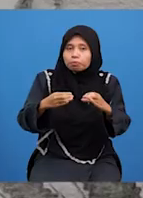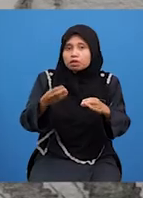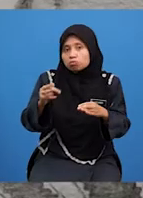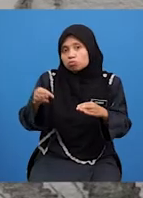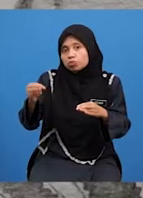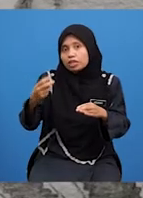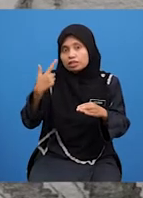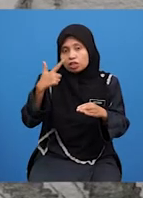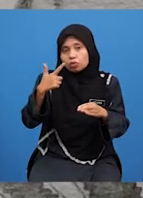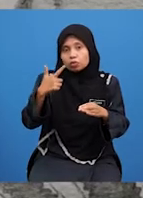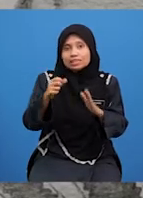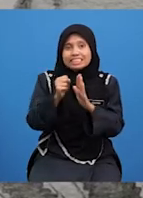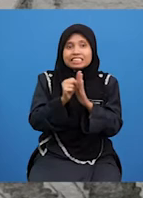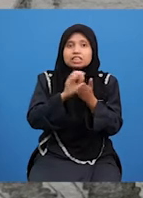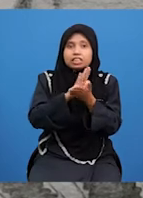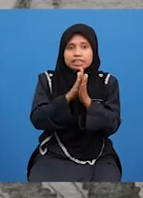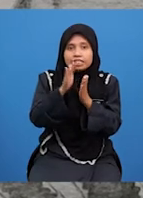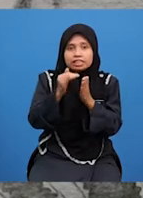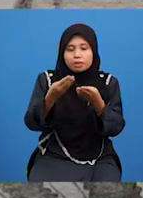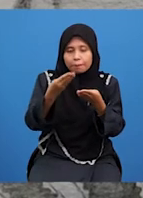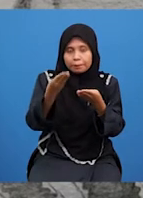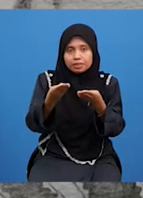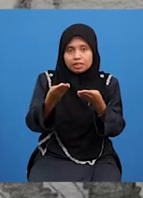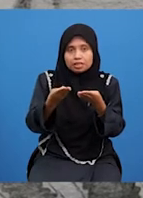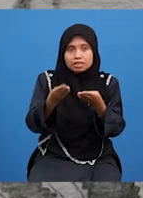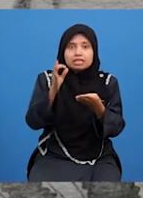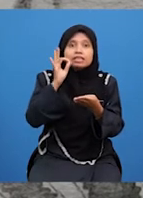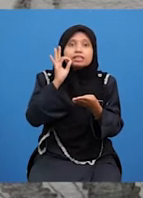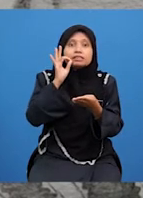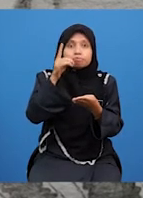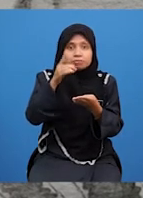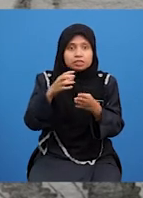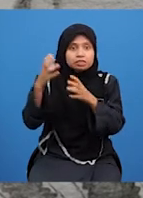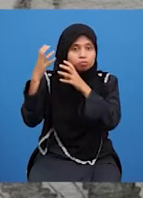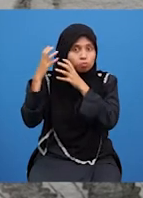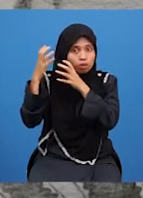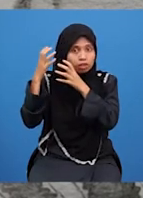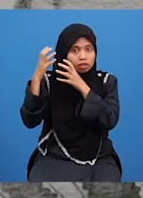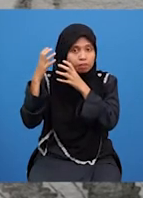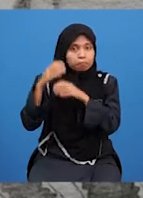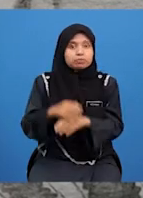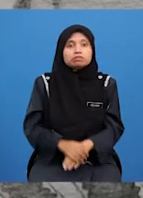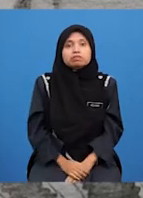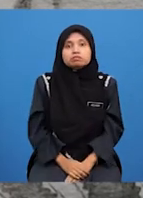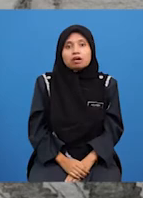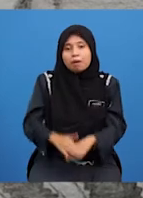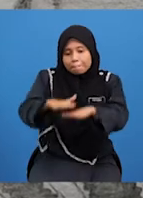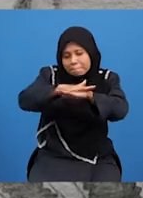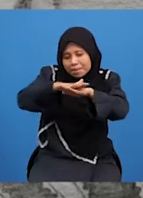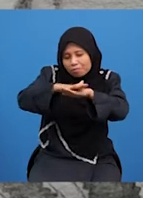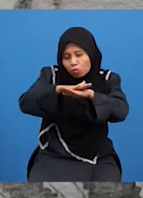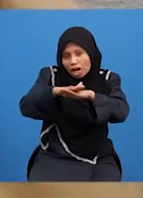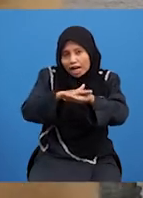ini. Sebiji buah kelapa. Sifat permukaan buah kelapa yang kasar dan agak